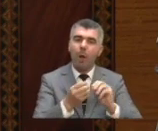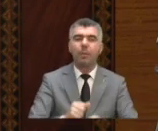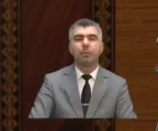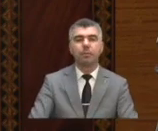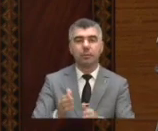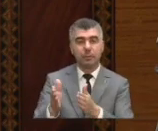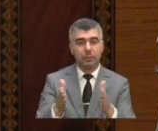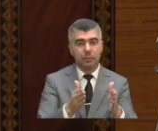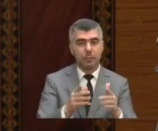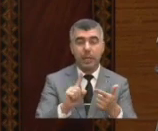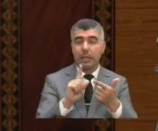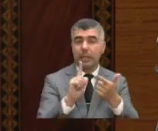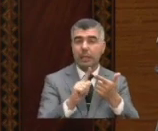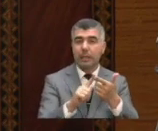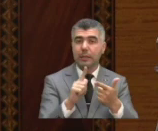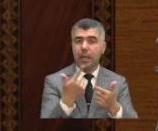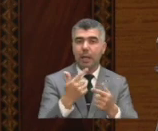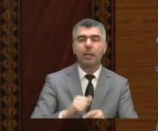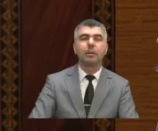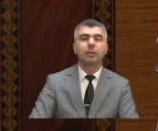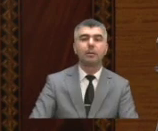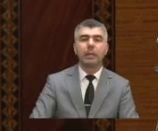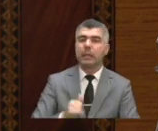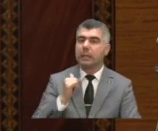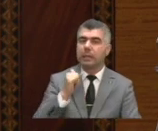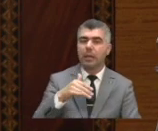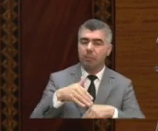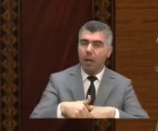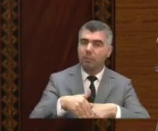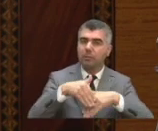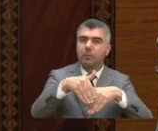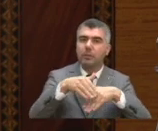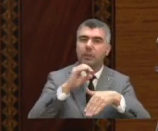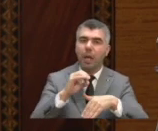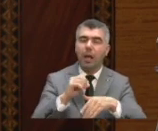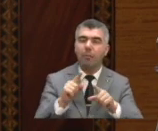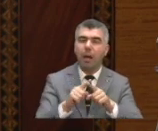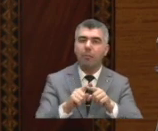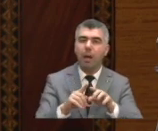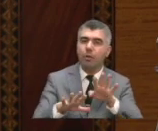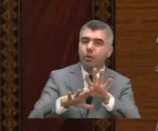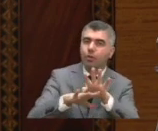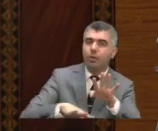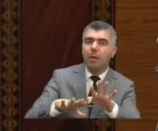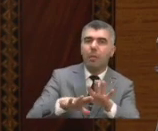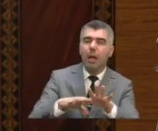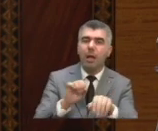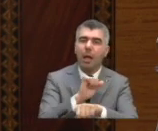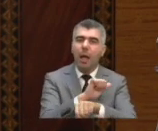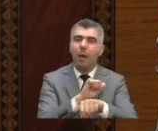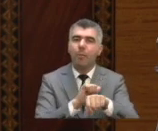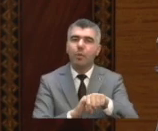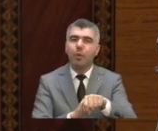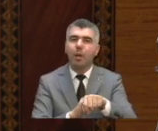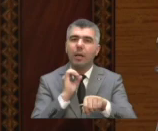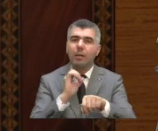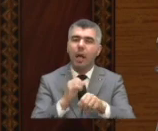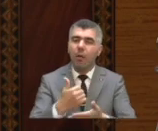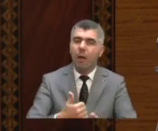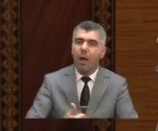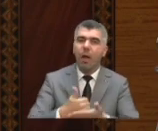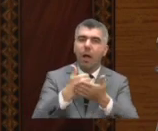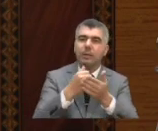ثانيا المضي قدما في مسار تكريس اسس الدوله الاجتماعيه والارتقاء بالمسار